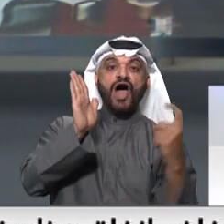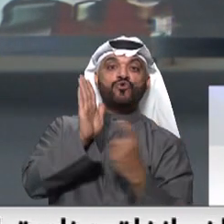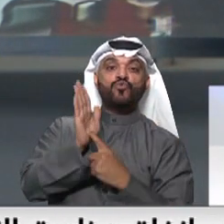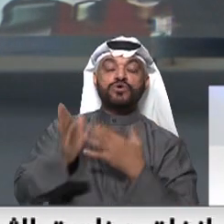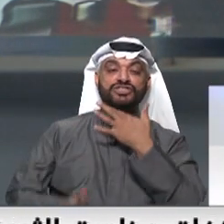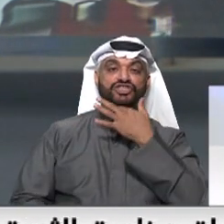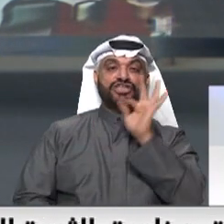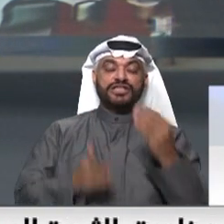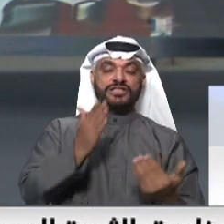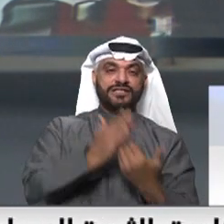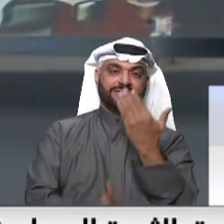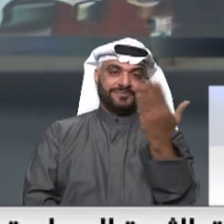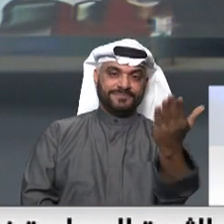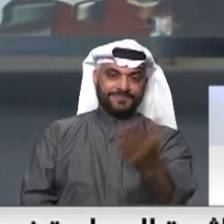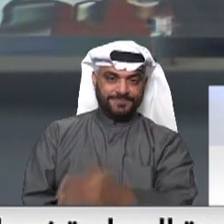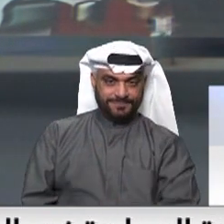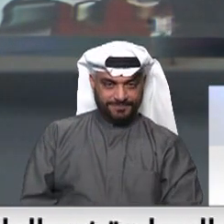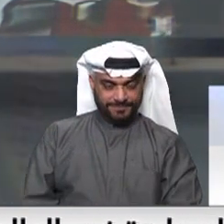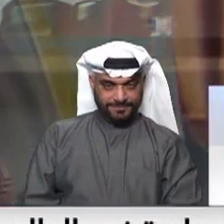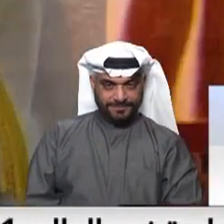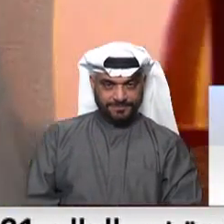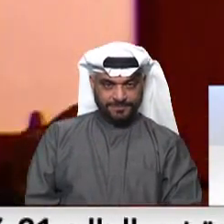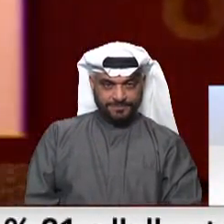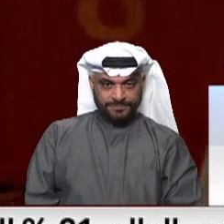الخارطة التشريعية.